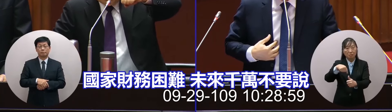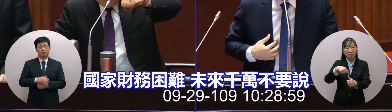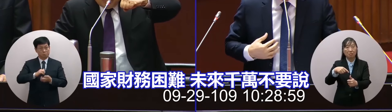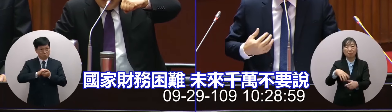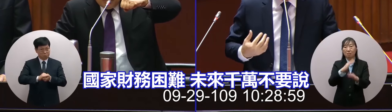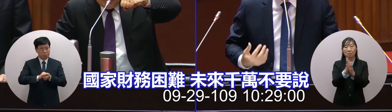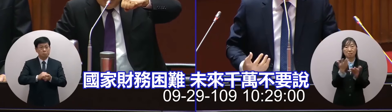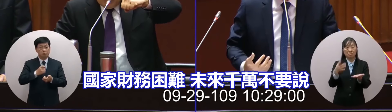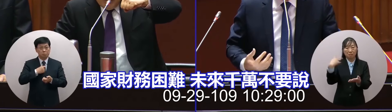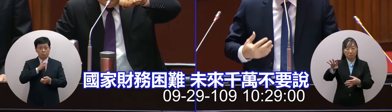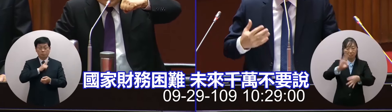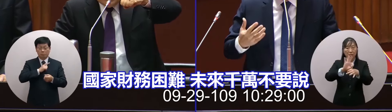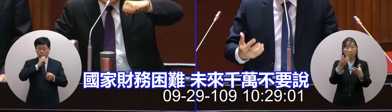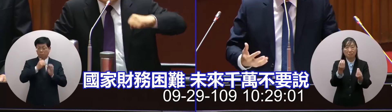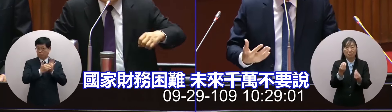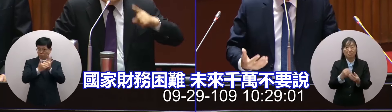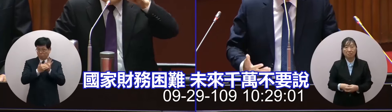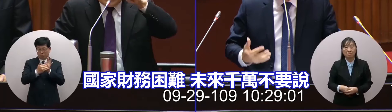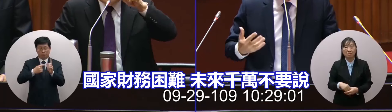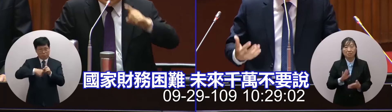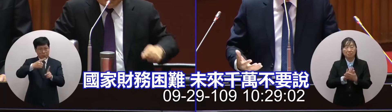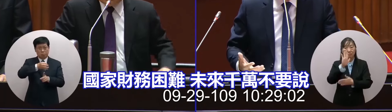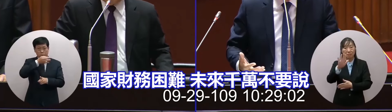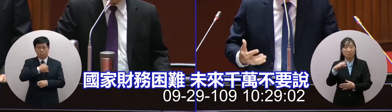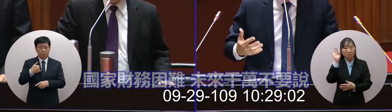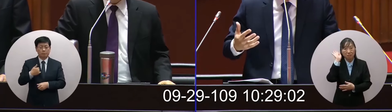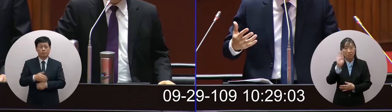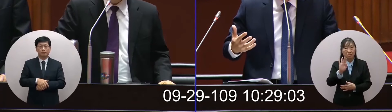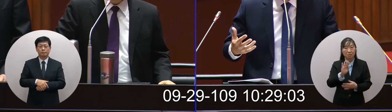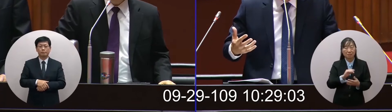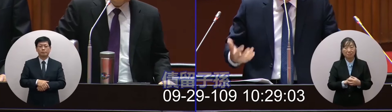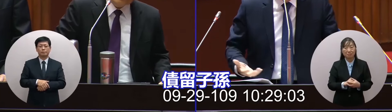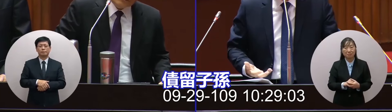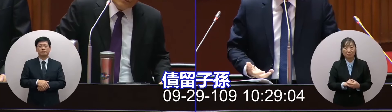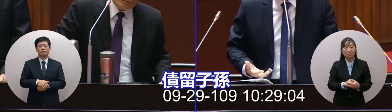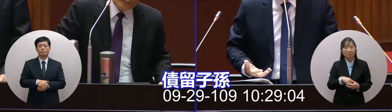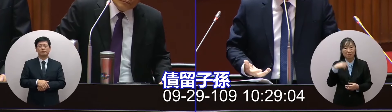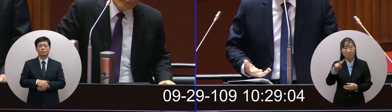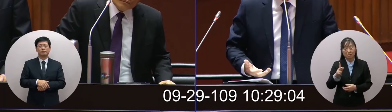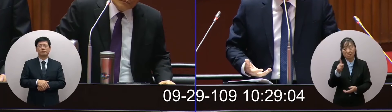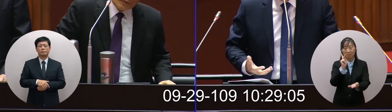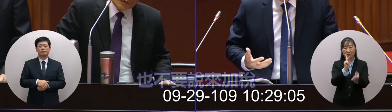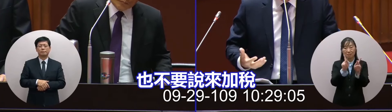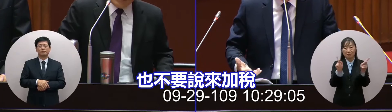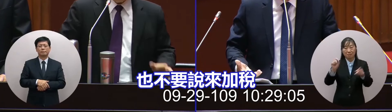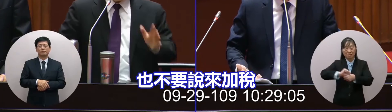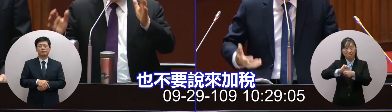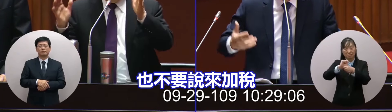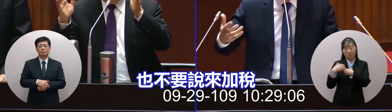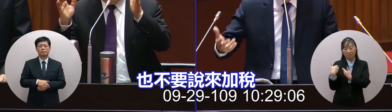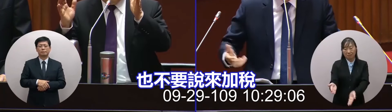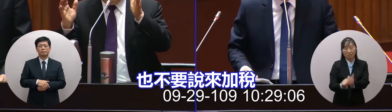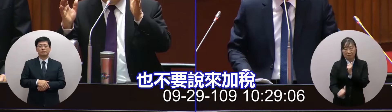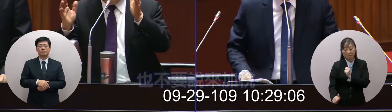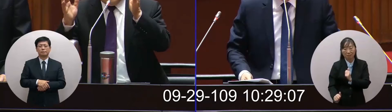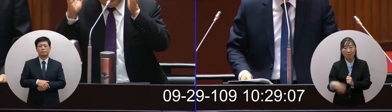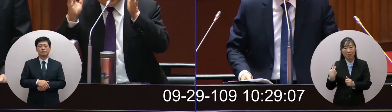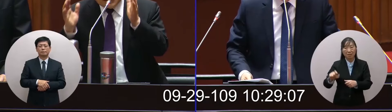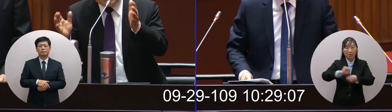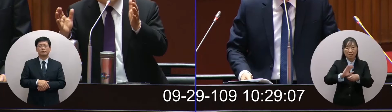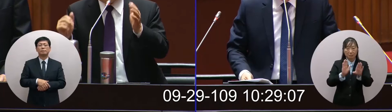须要有， 对不对？但未来 防卫的能力， 千万不要说再留子孙，也不要说要来加